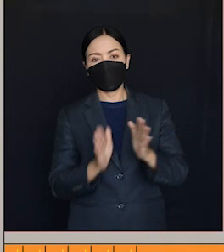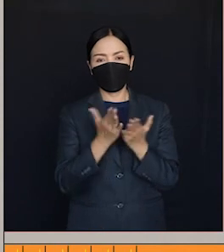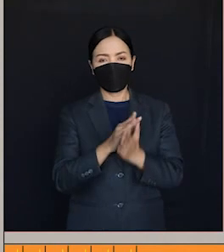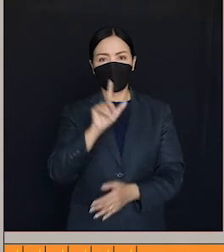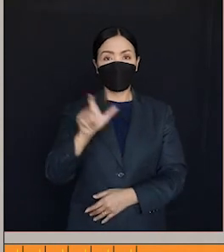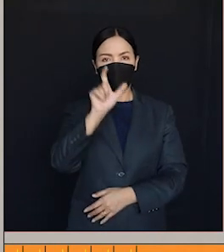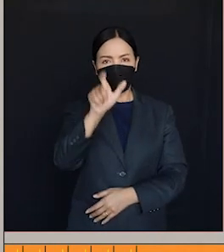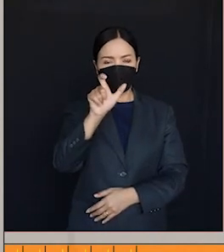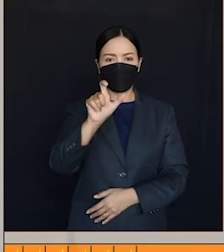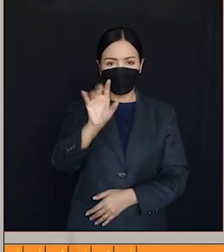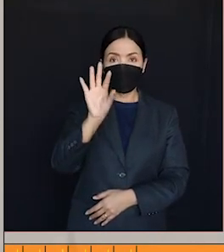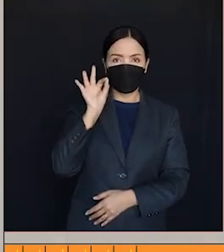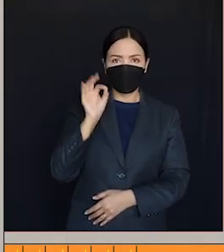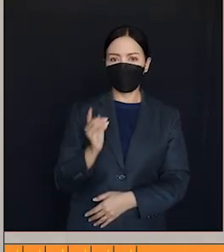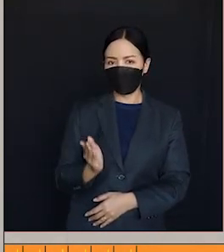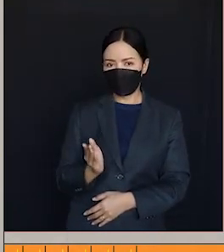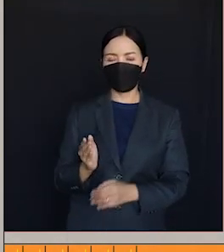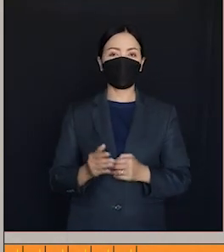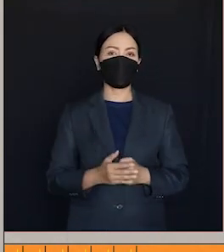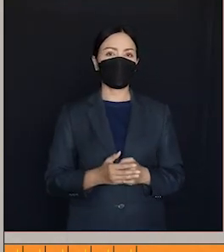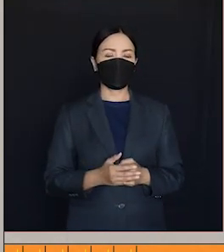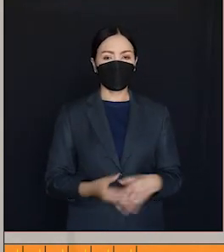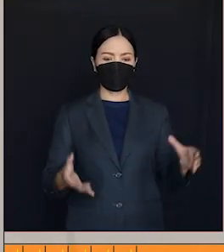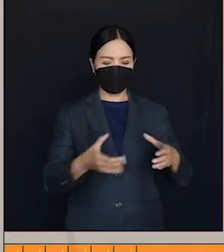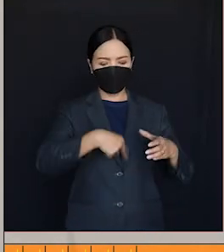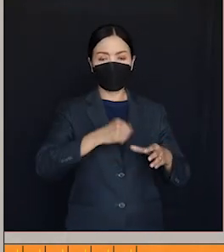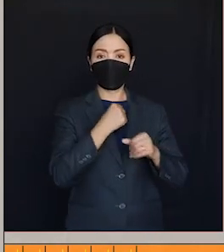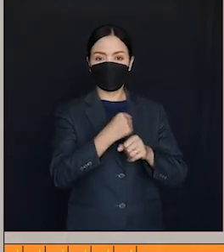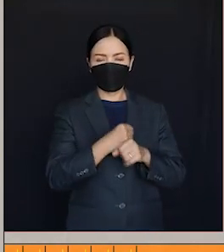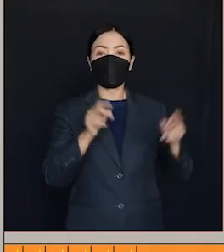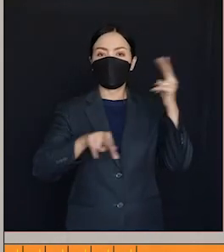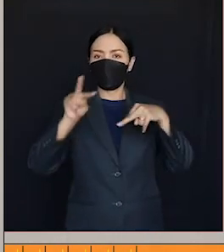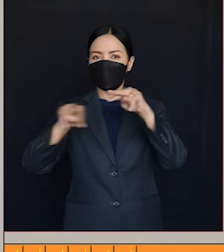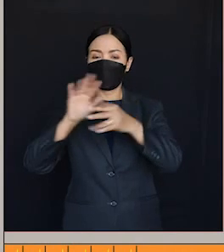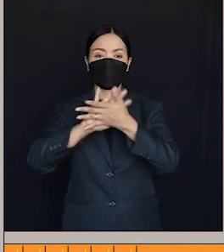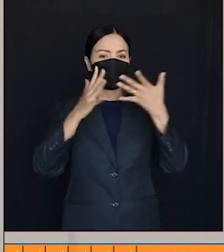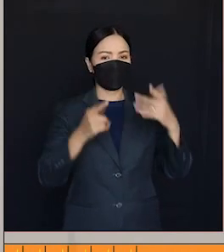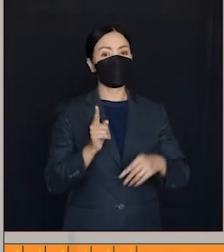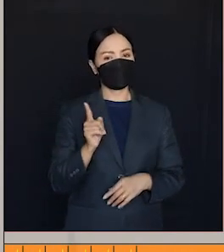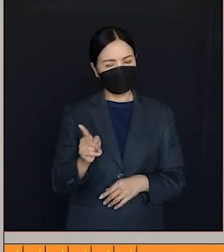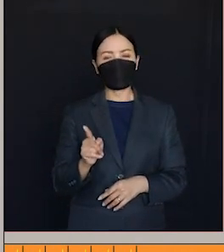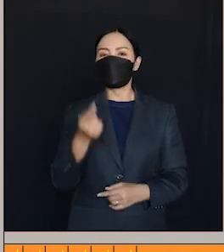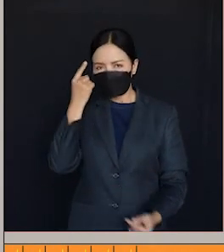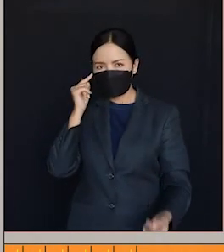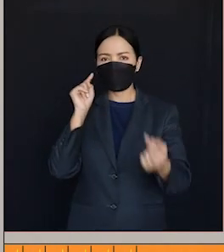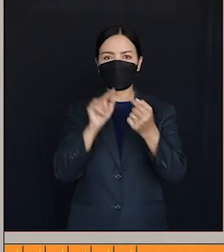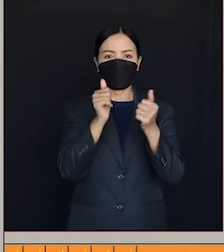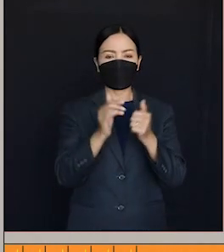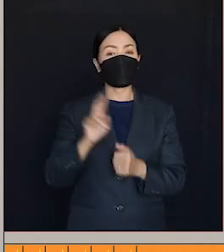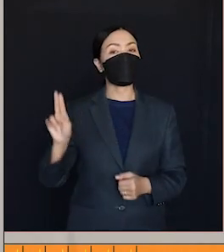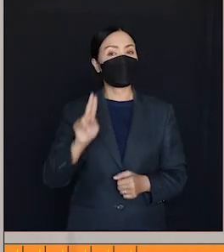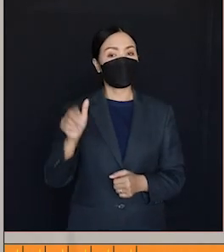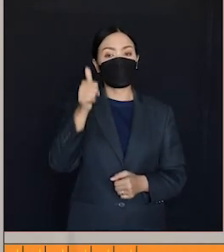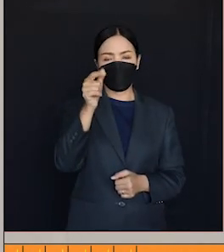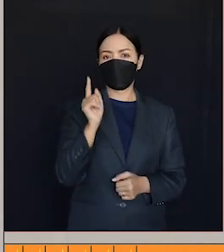ราเลือกนะครับตัวหนังสือตัวนี้เนี่ยทางทีมเราเนี่ยได้ตรวจสอบแล้วว่าหนังสือพวกนี้สามารถเข้าถึงได้แล้วก็สามารถ